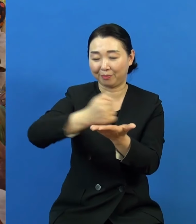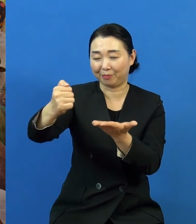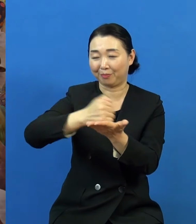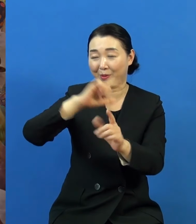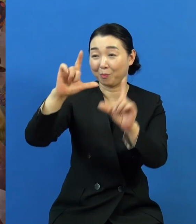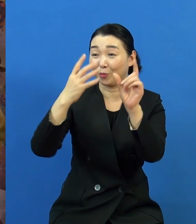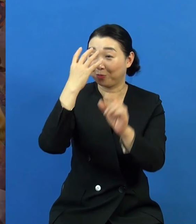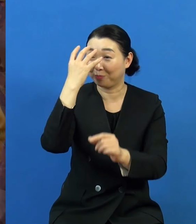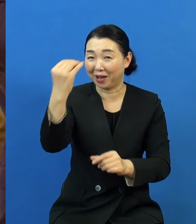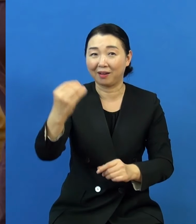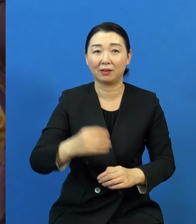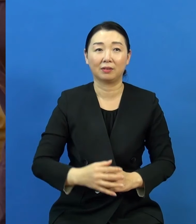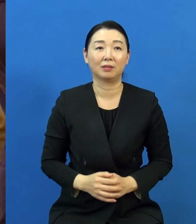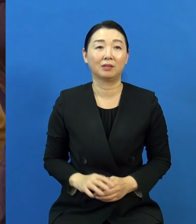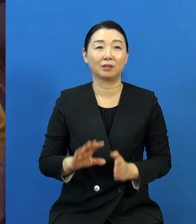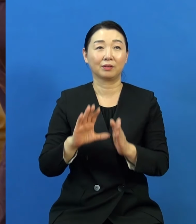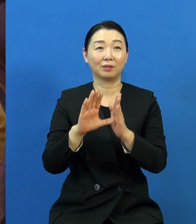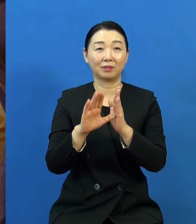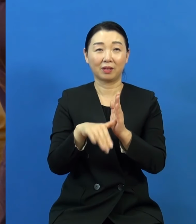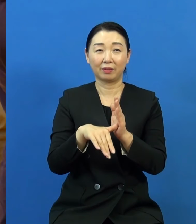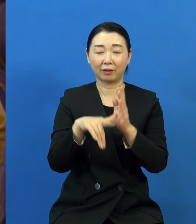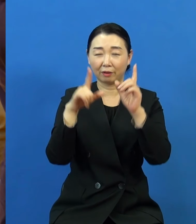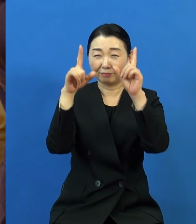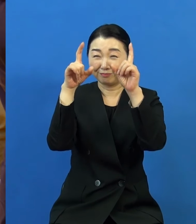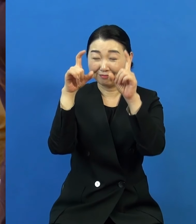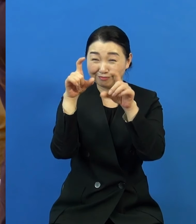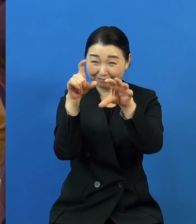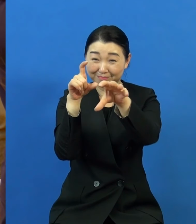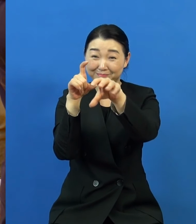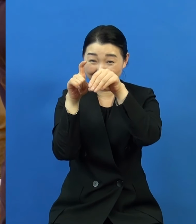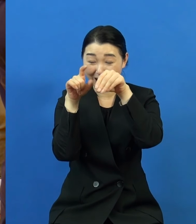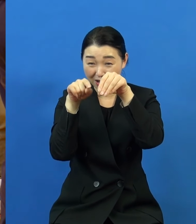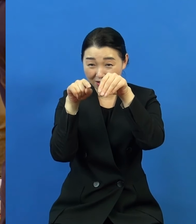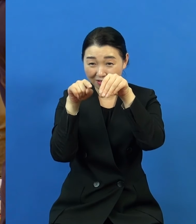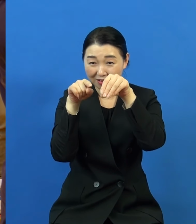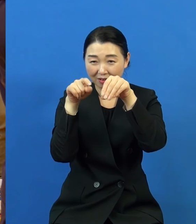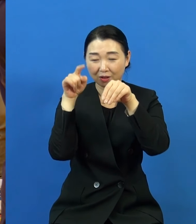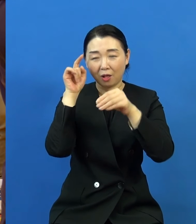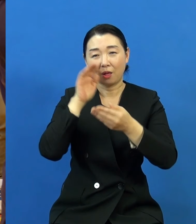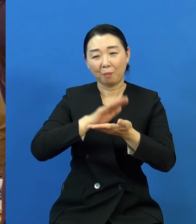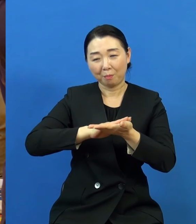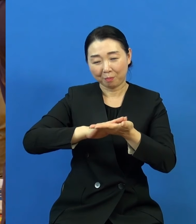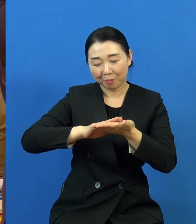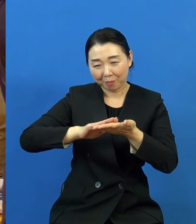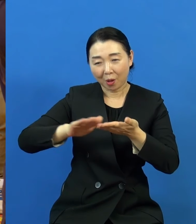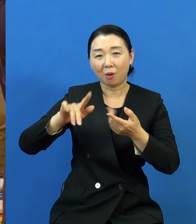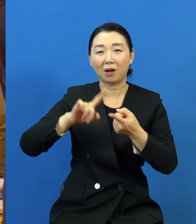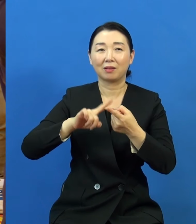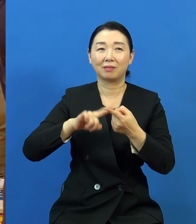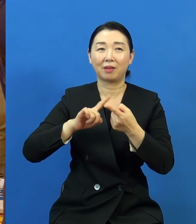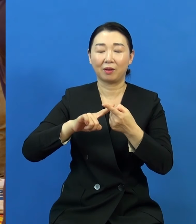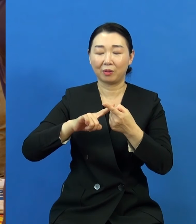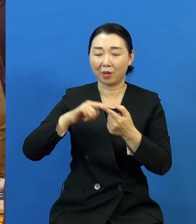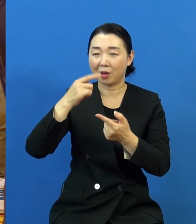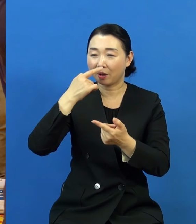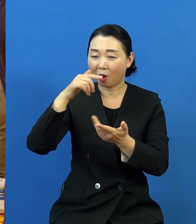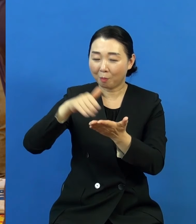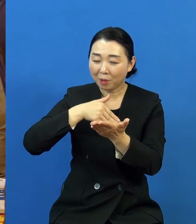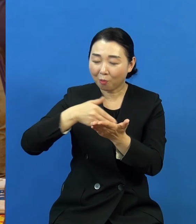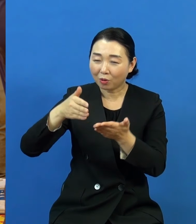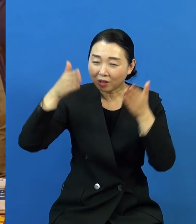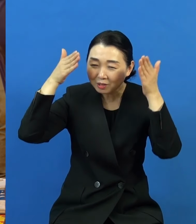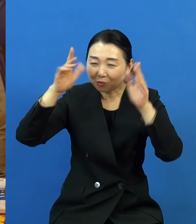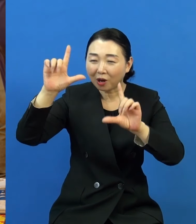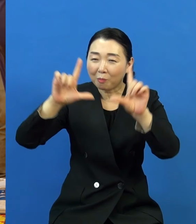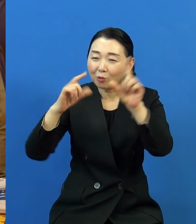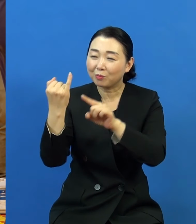들어왔습니다. 그때 제가 카메라 뷰파인더에 들어온 그 평온함으로 커피를 볶는 일에 집중하는